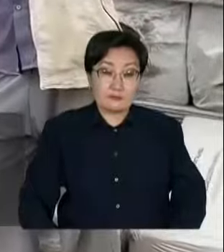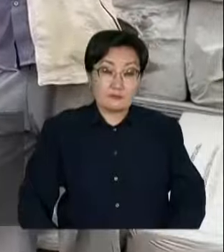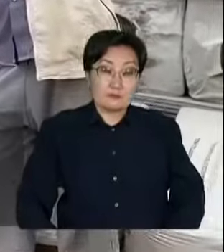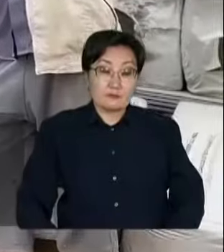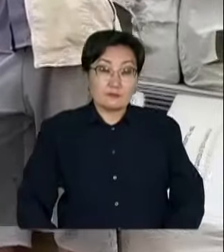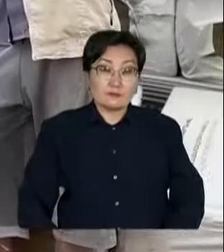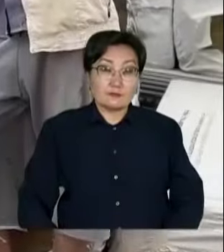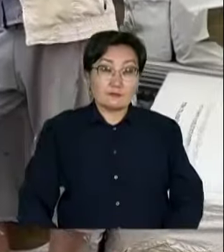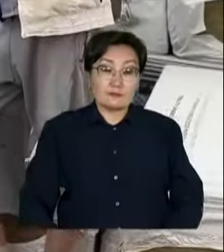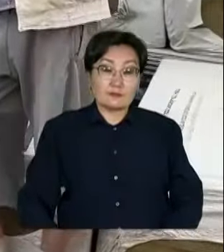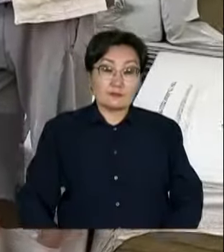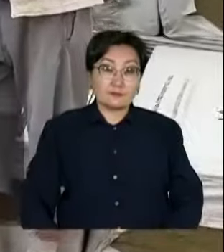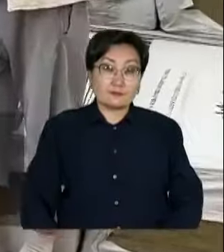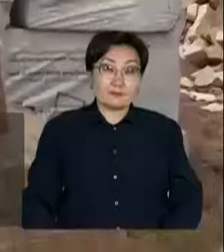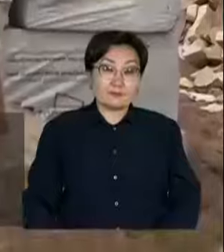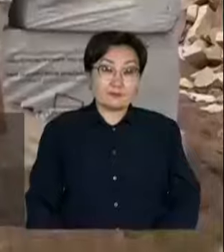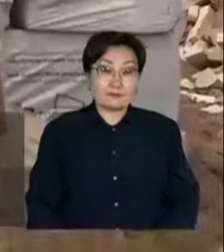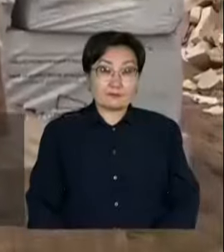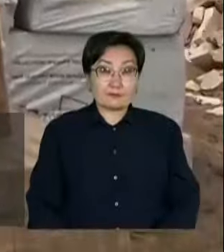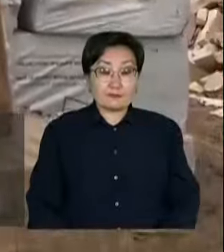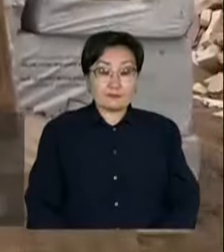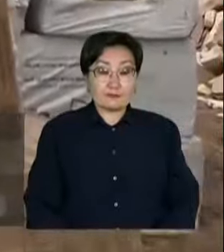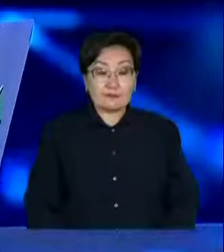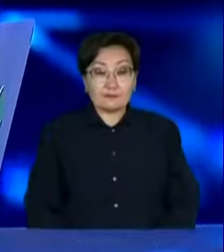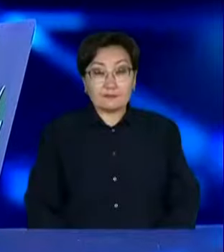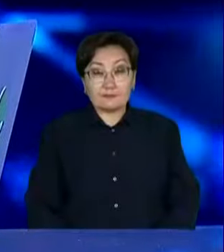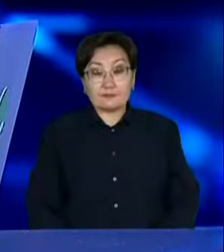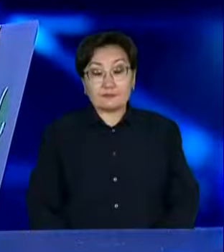Александр Крапивкин, Алматы телеарнасы, Шымкент.